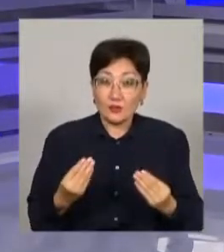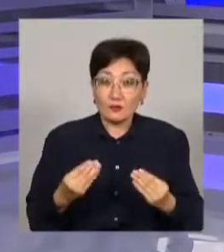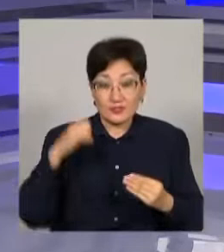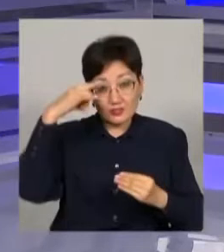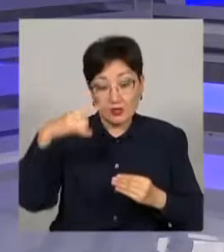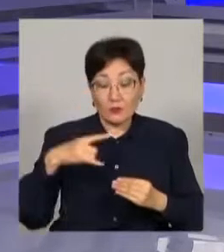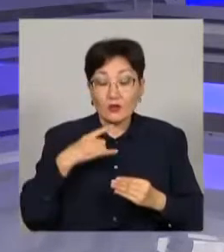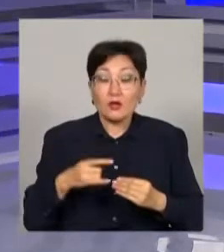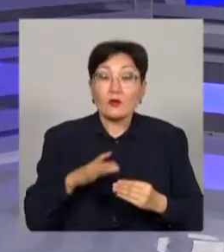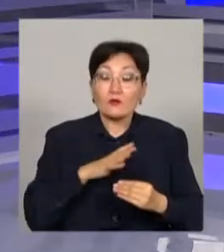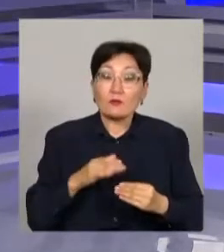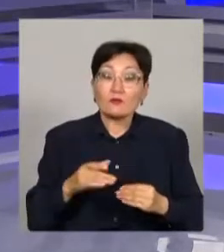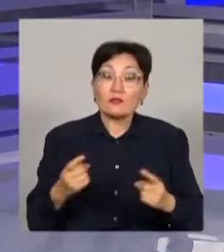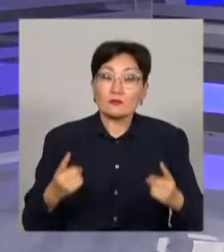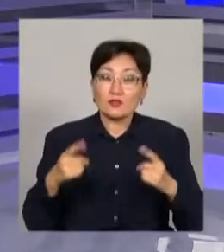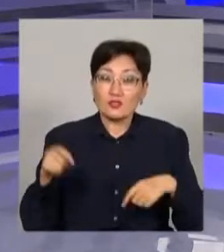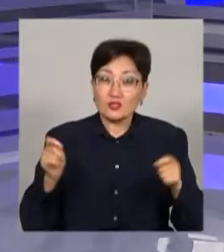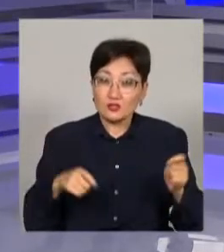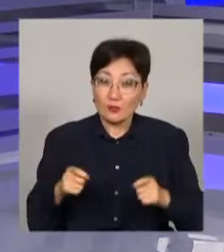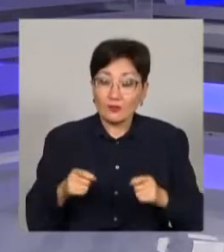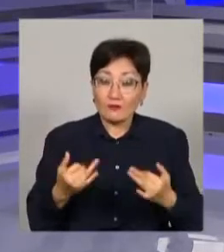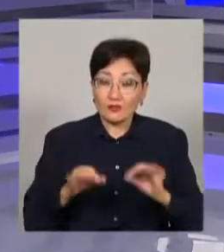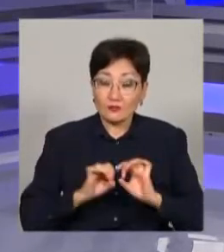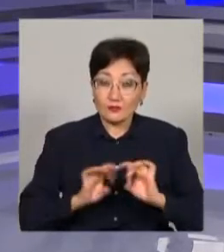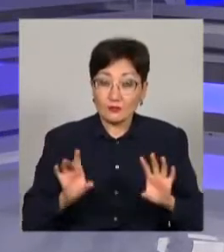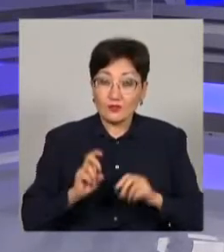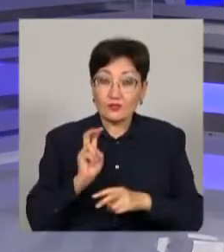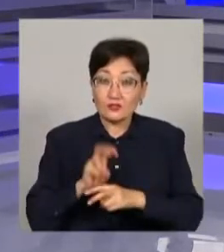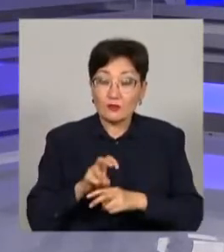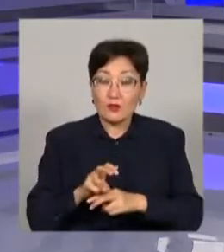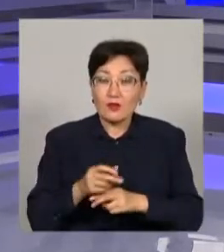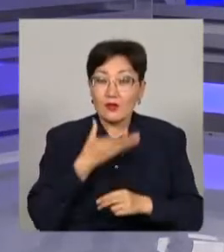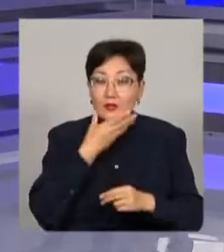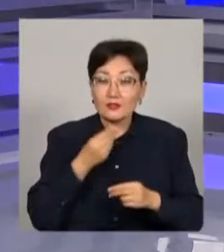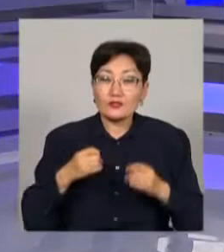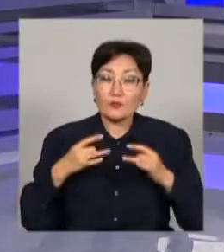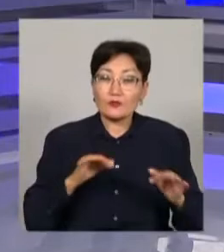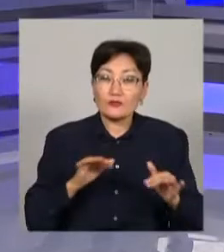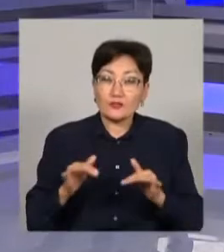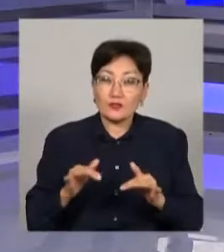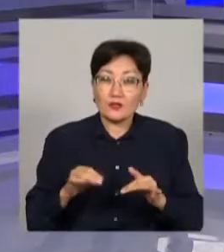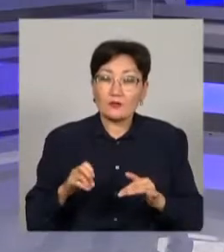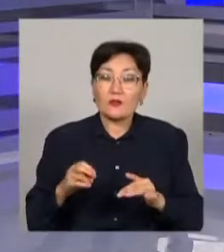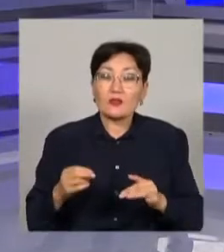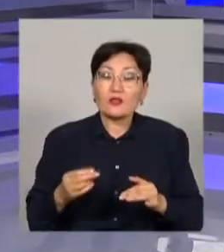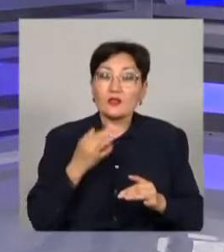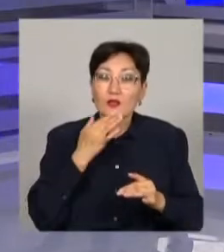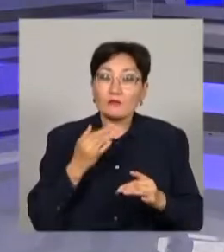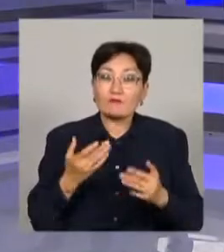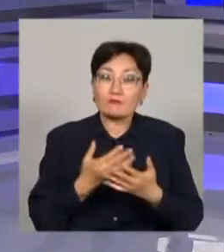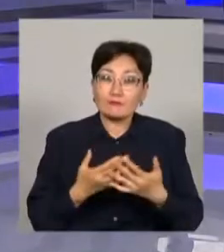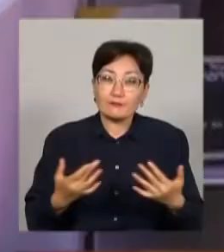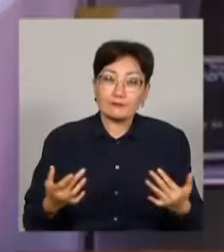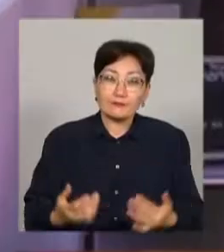площади Абая состоялся грандиозный фестиваль. Аян Рафинерикбаева посетила красочный праздник с интернациональным колоритом.